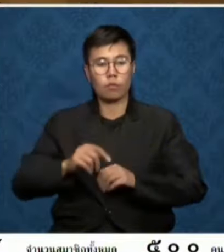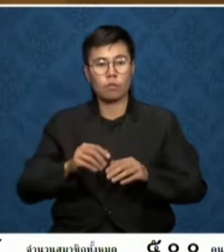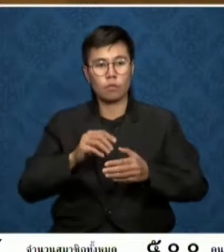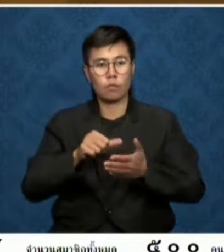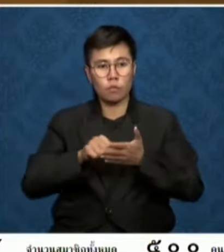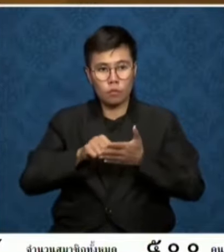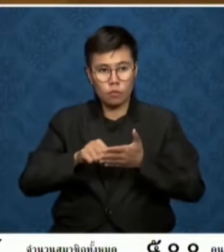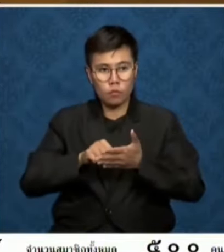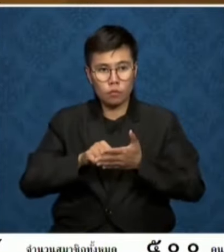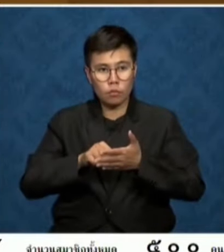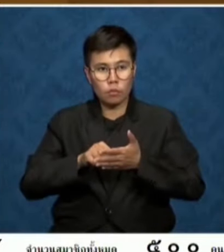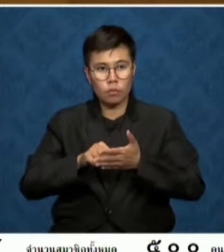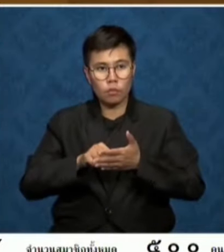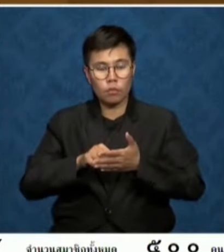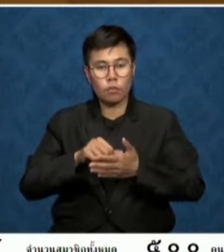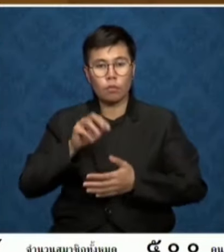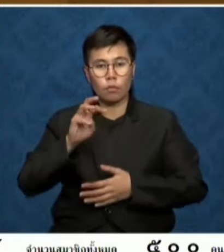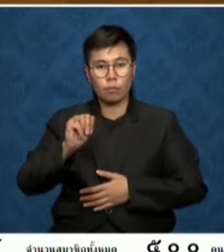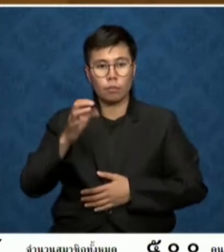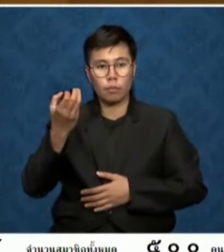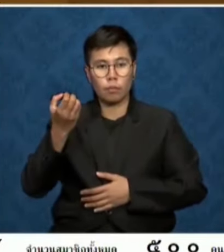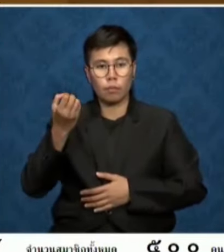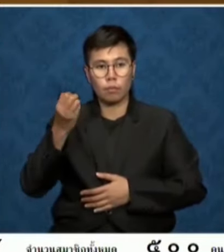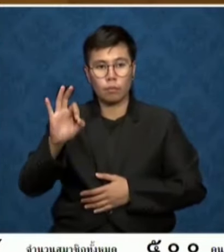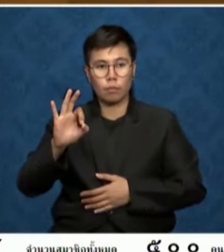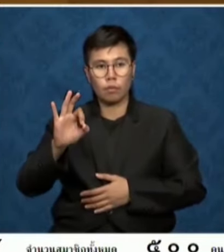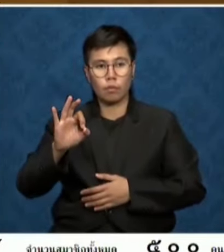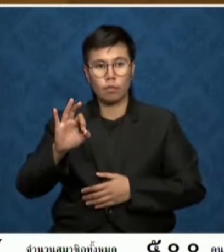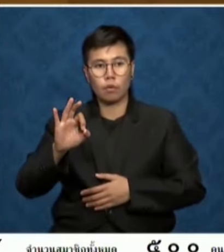ในมาตรา19เนี่ยจำนวน